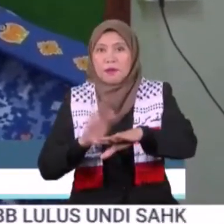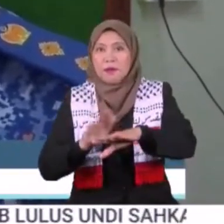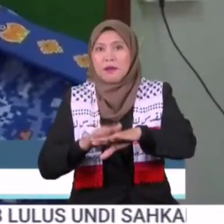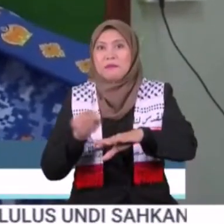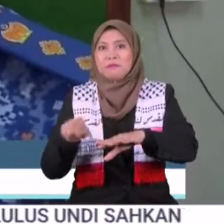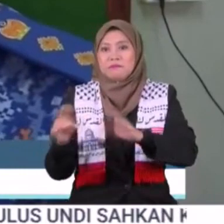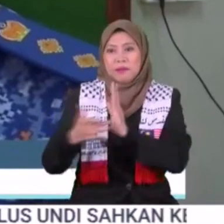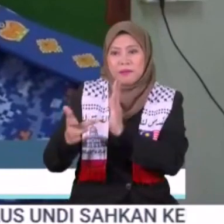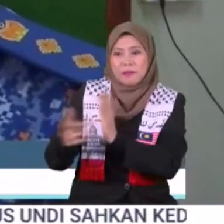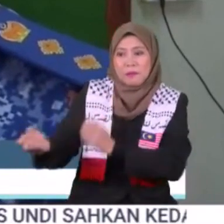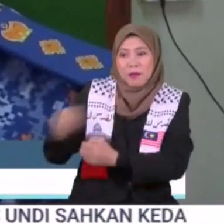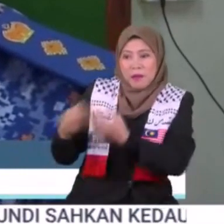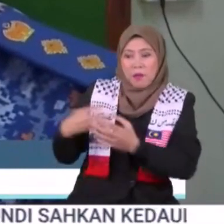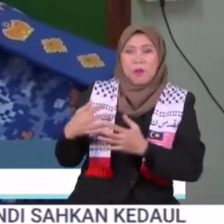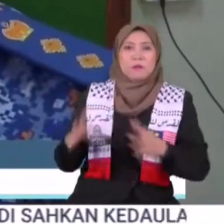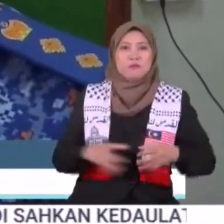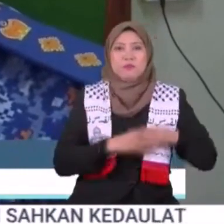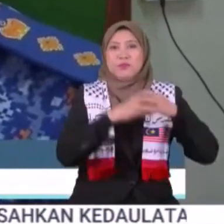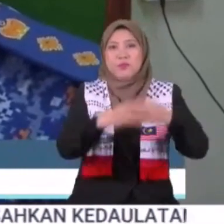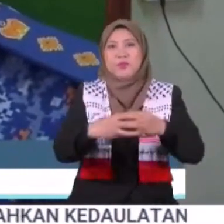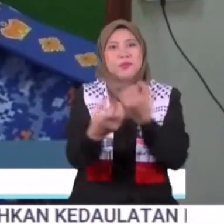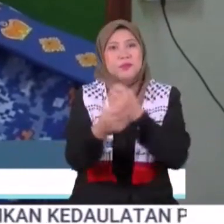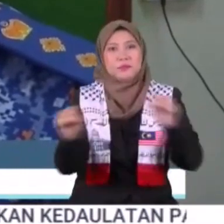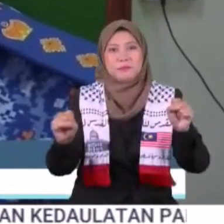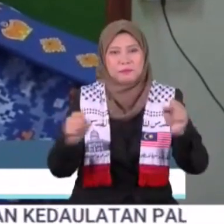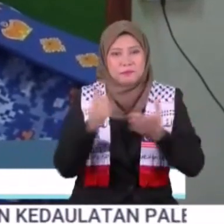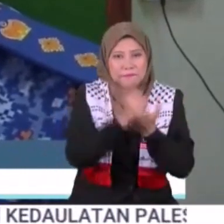pihak-pihak teknikal ini, kita dah pergi.